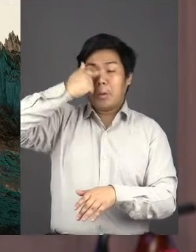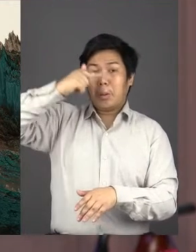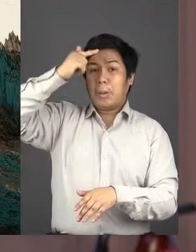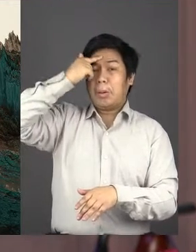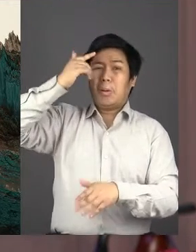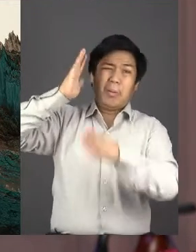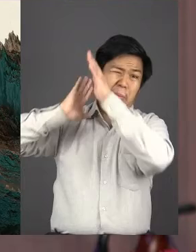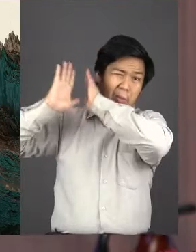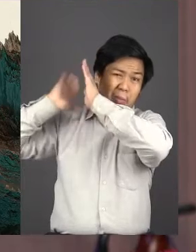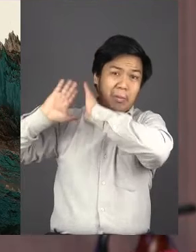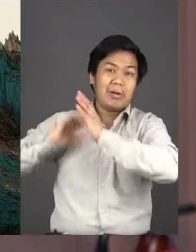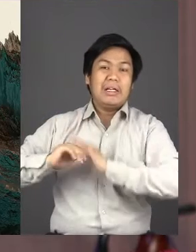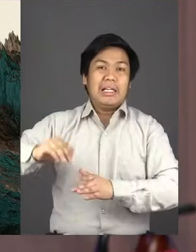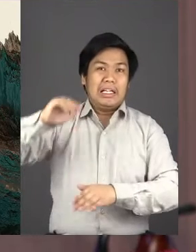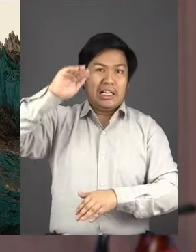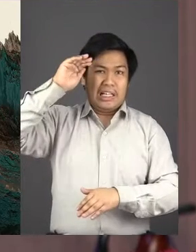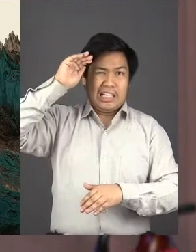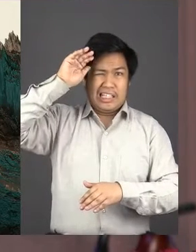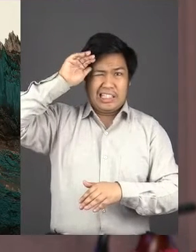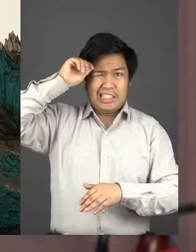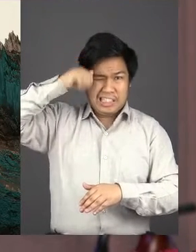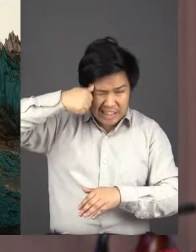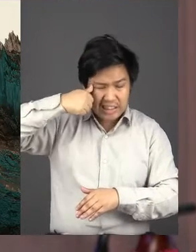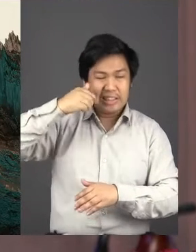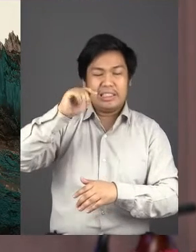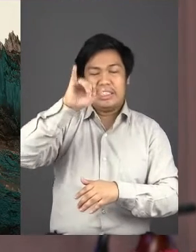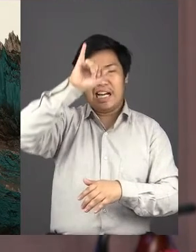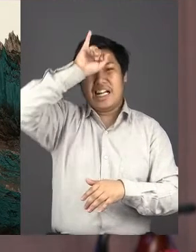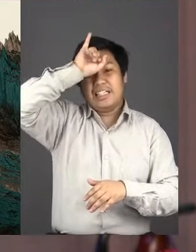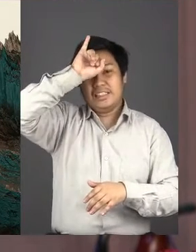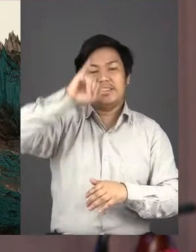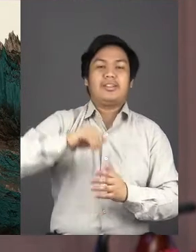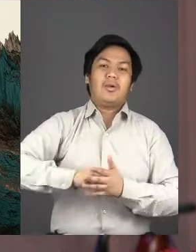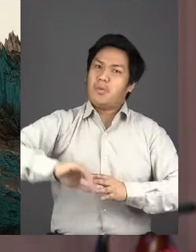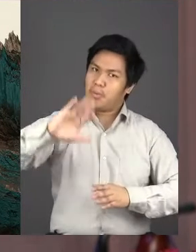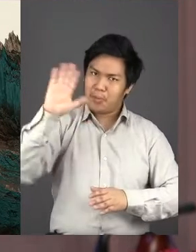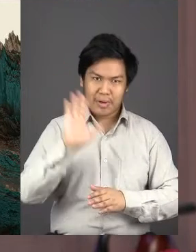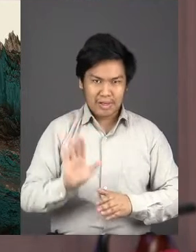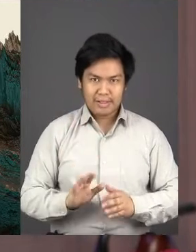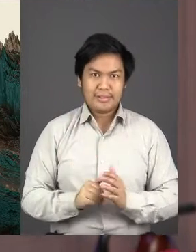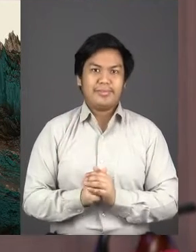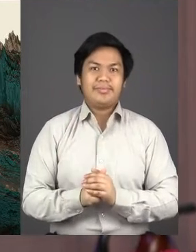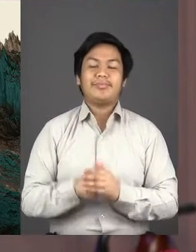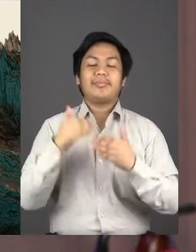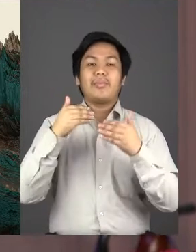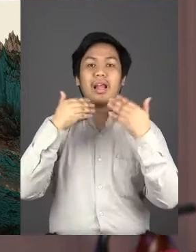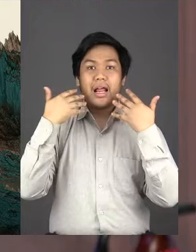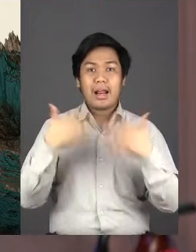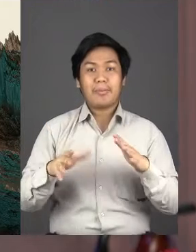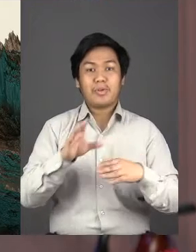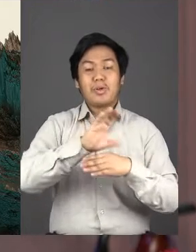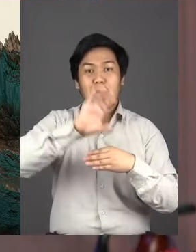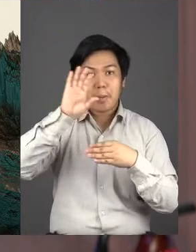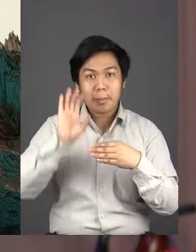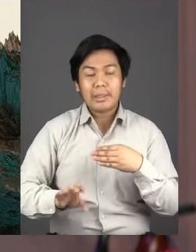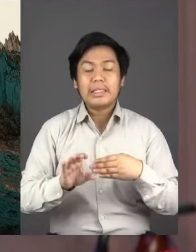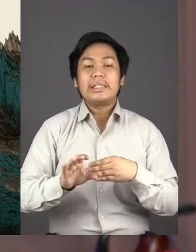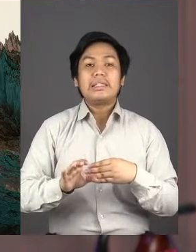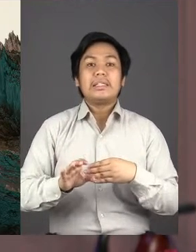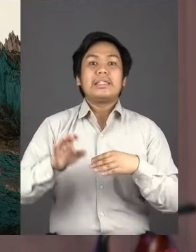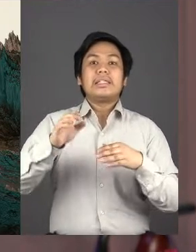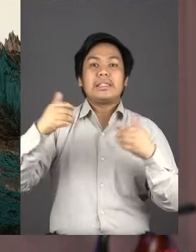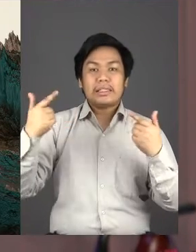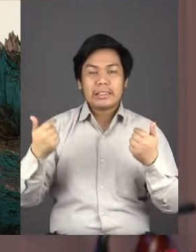in the futility of their minds. So yun po yung next section. Nagtatapos po yun sa isang pagtawag sa